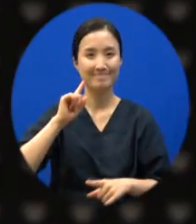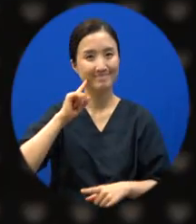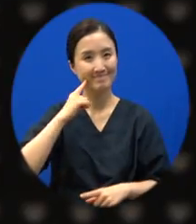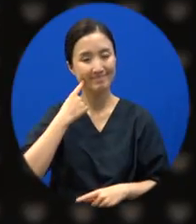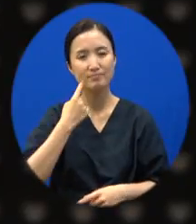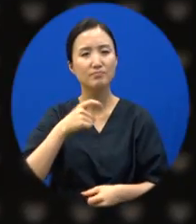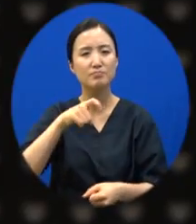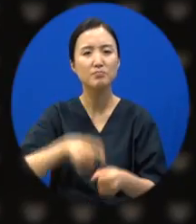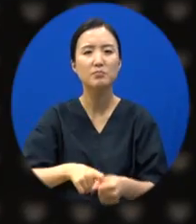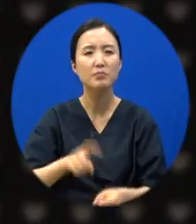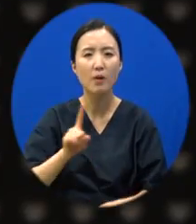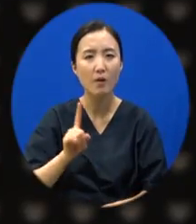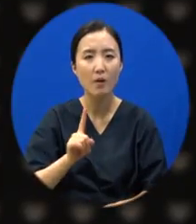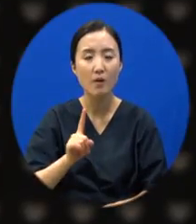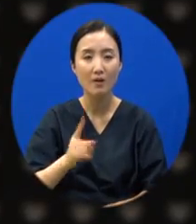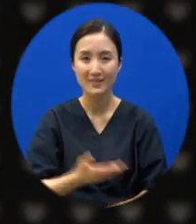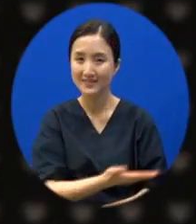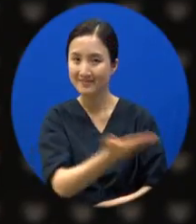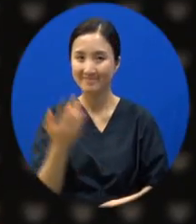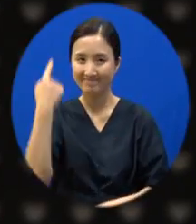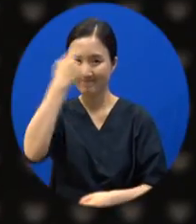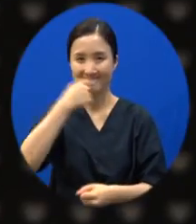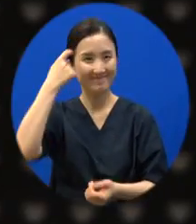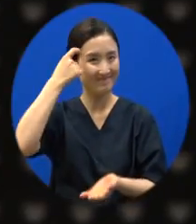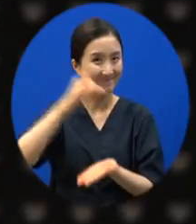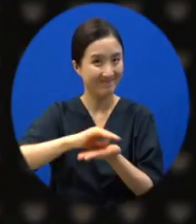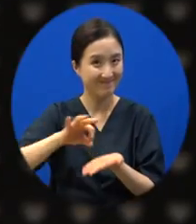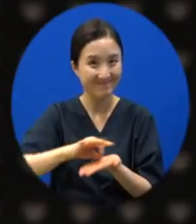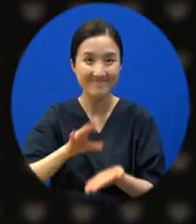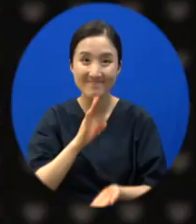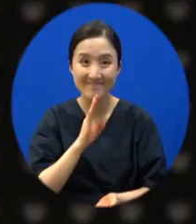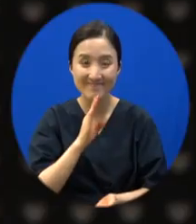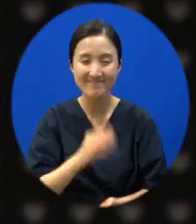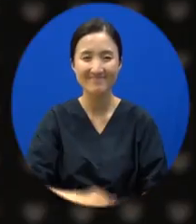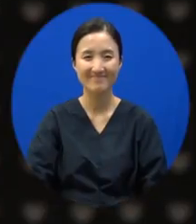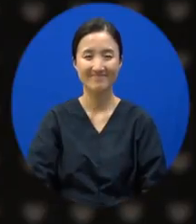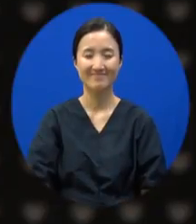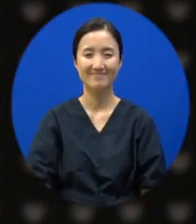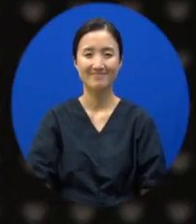좀 말씀을 드리려고 해요. 다 외모관리하고 계시죠? 네.